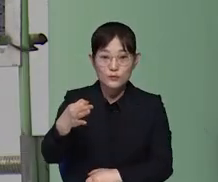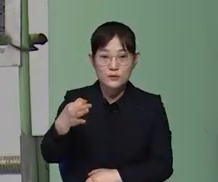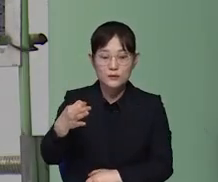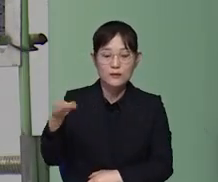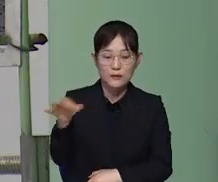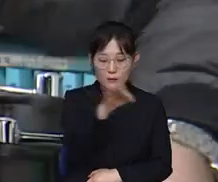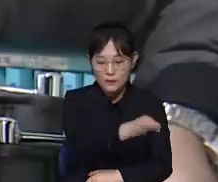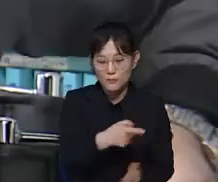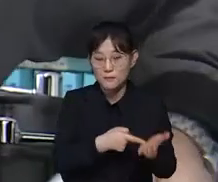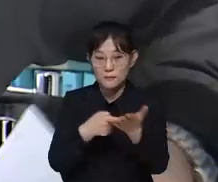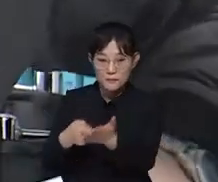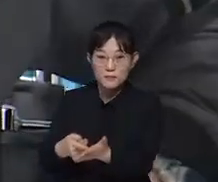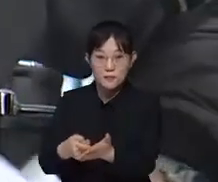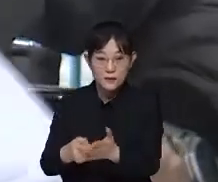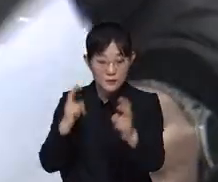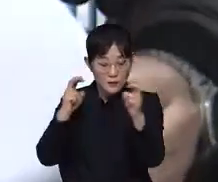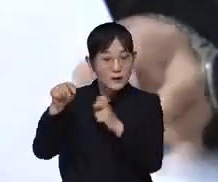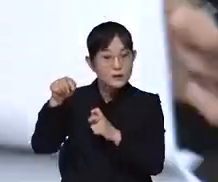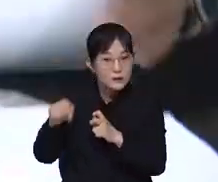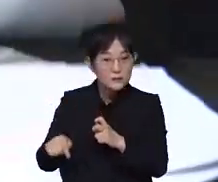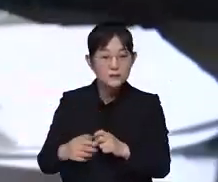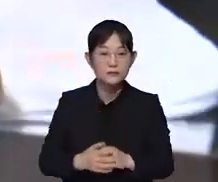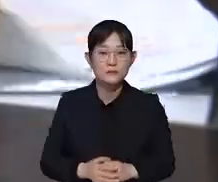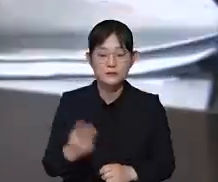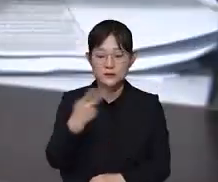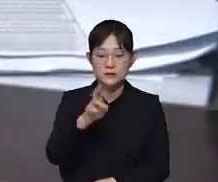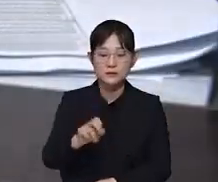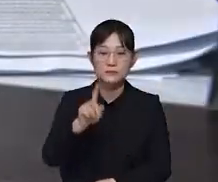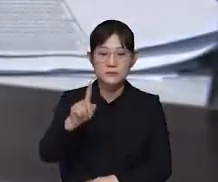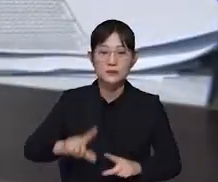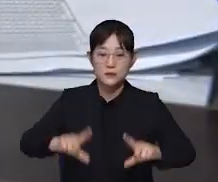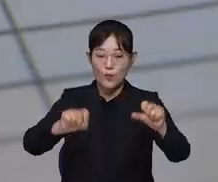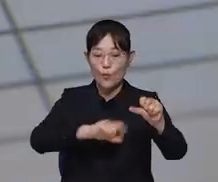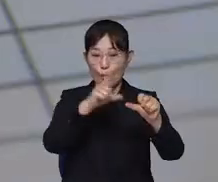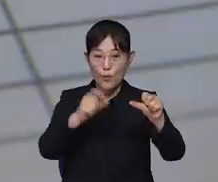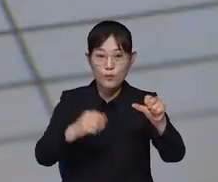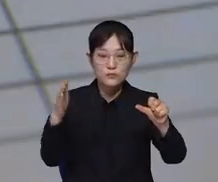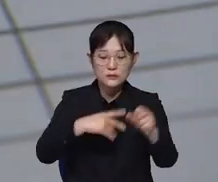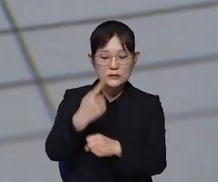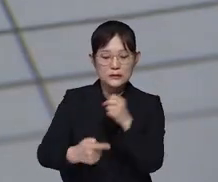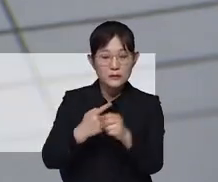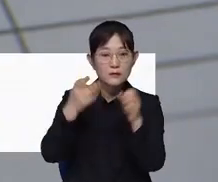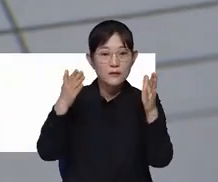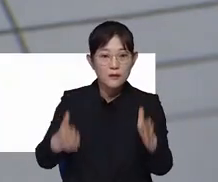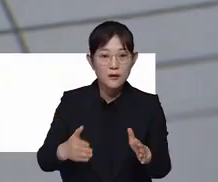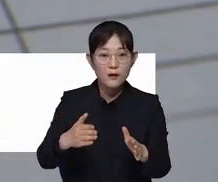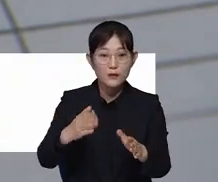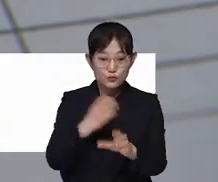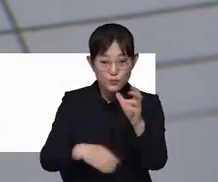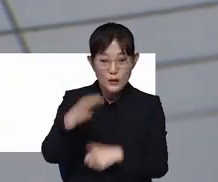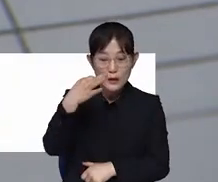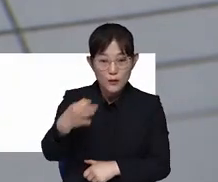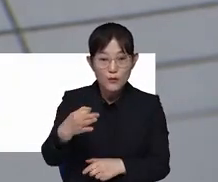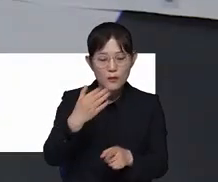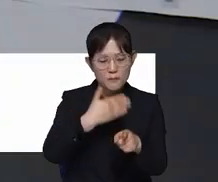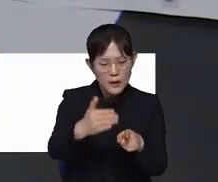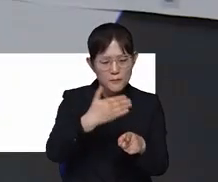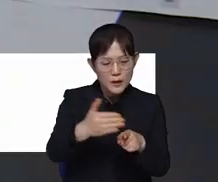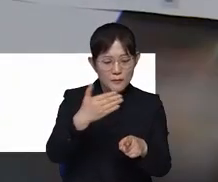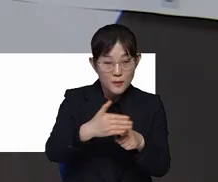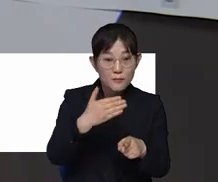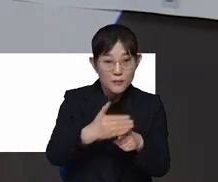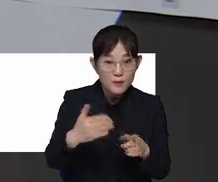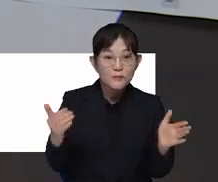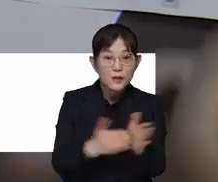청구했습니다. 해당 업체는 바로 다음 달인 2021년 5월부터 1년에 걸쳐 추가 요금 1,500만 원을